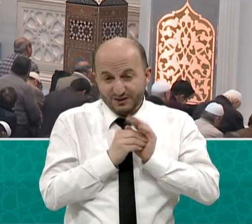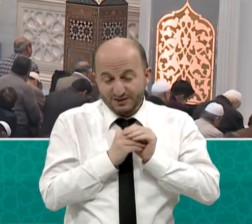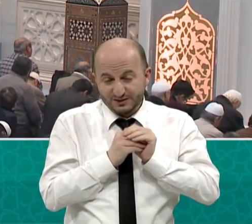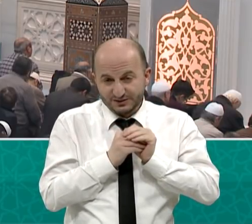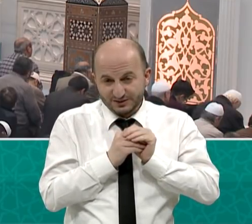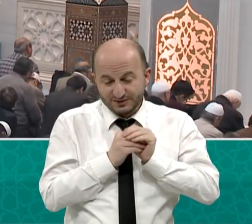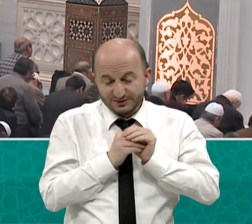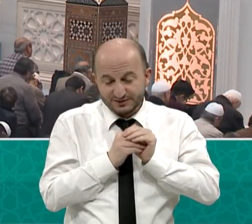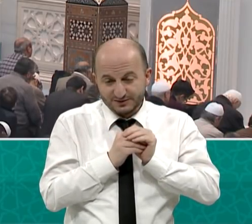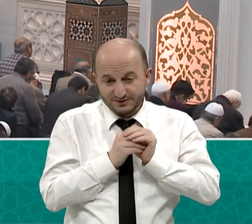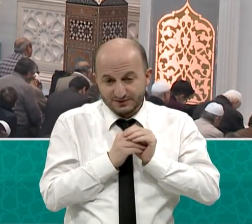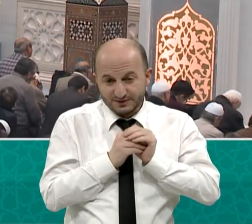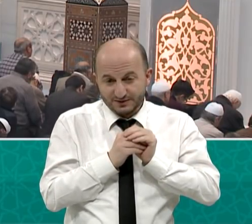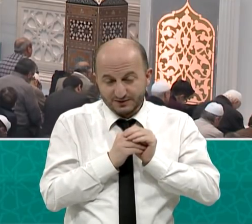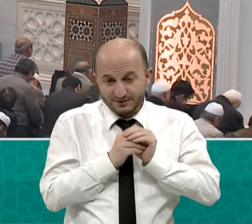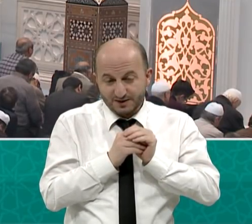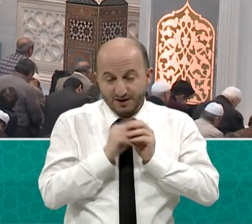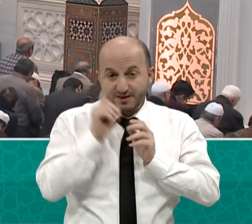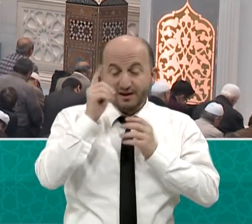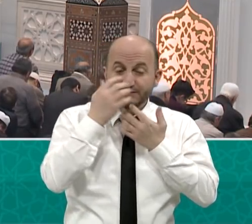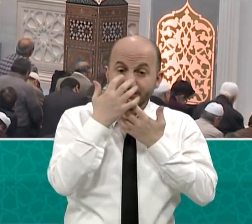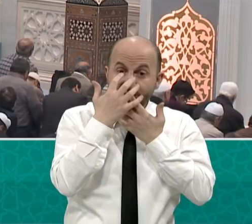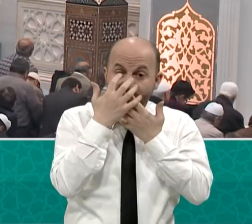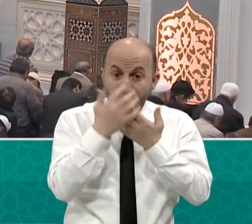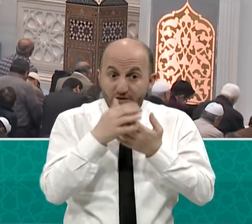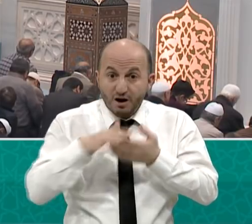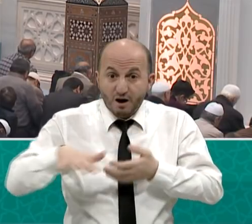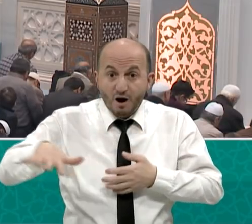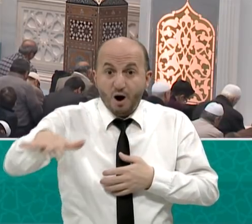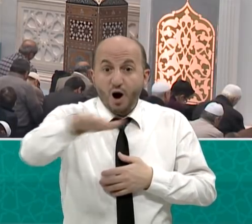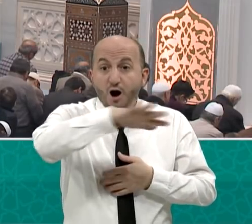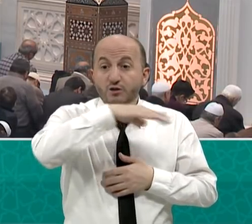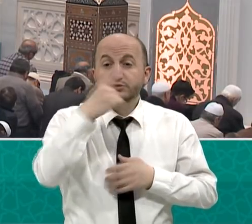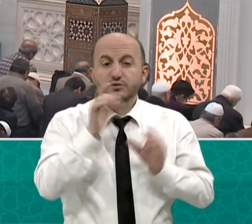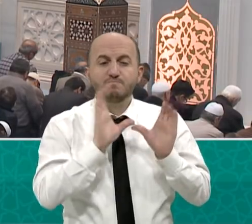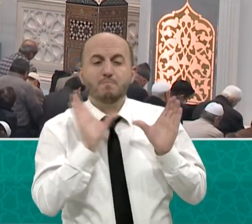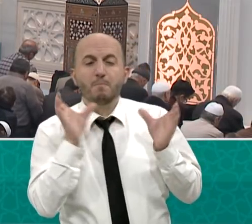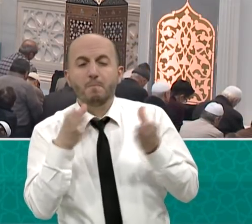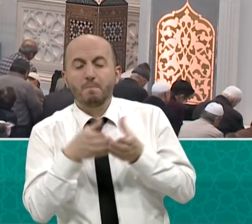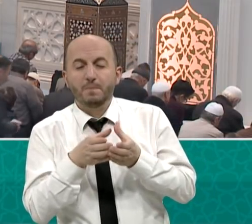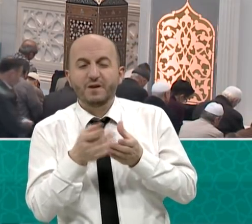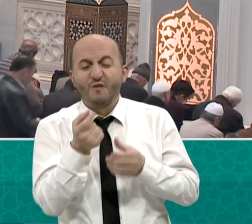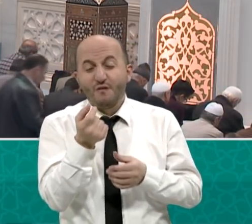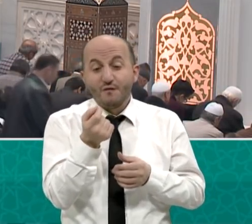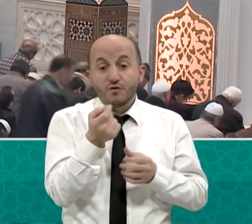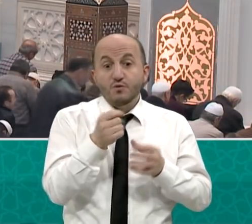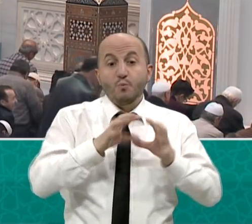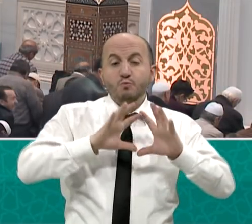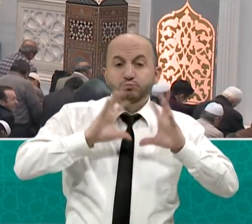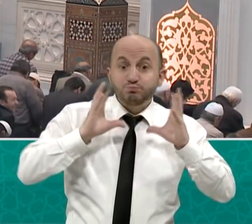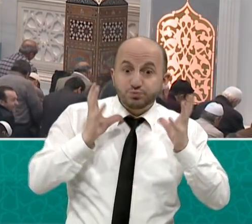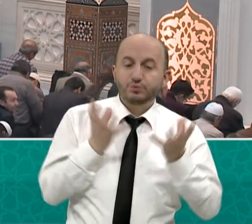vesiat kulle şey buyuruyor. Rahmetim her şeyi kuşatmıştır buyuruyor. Zerreden küreye,